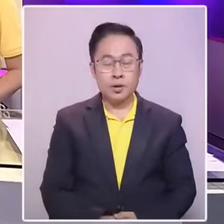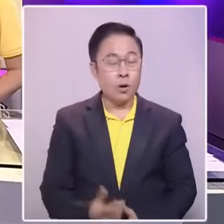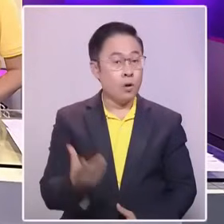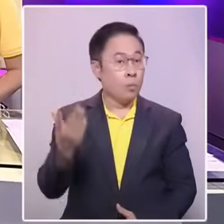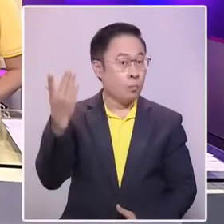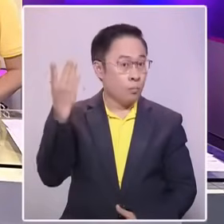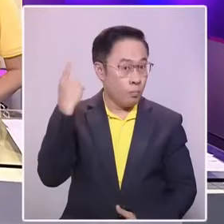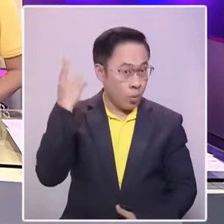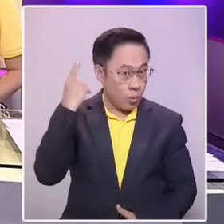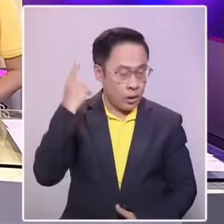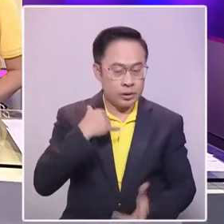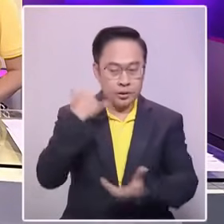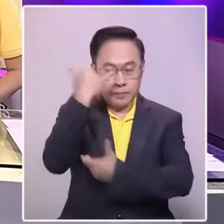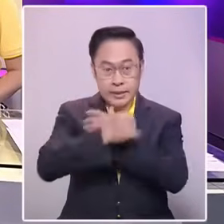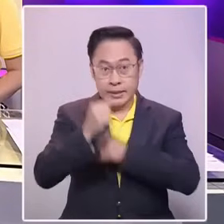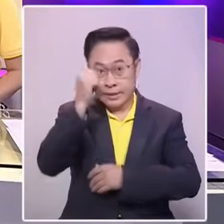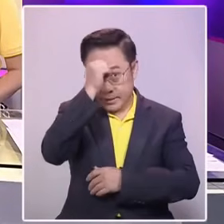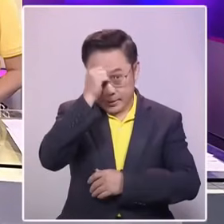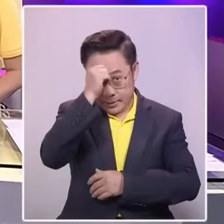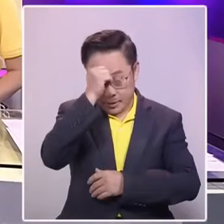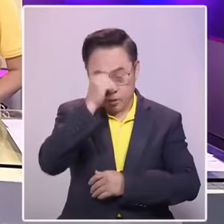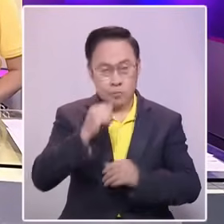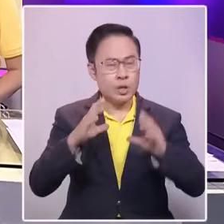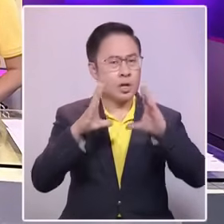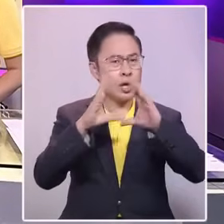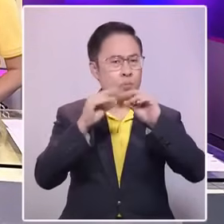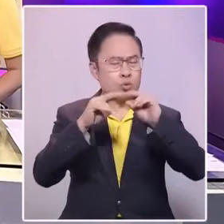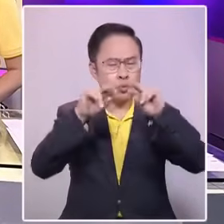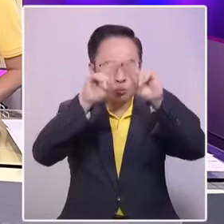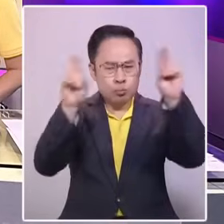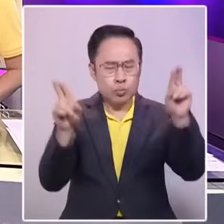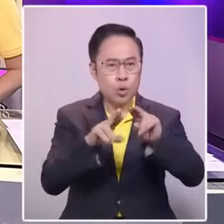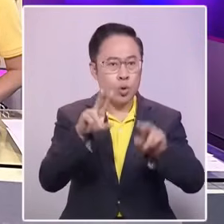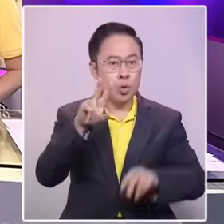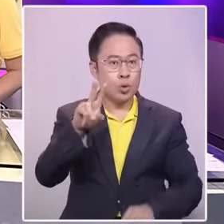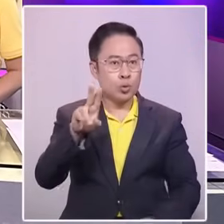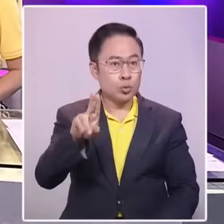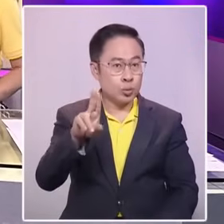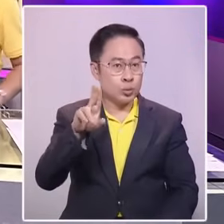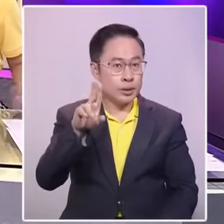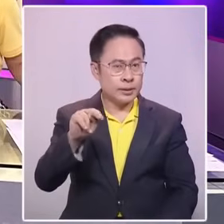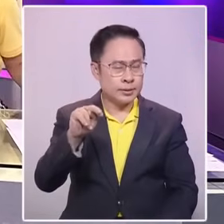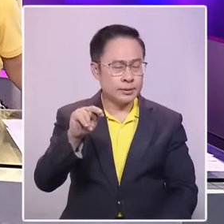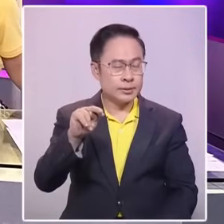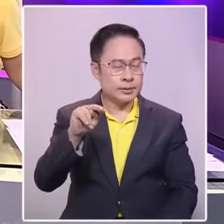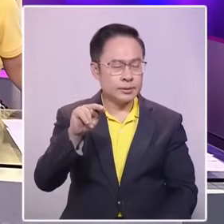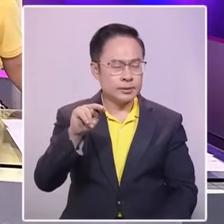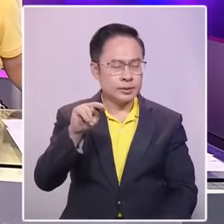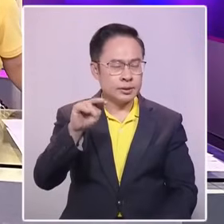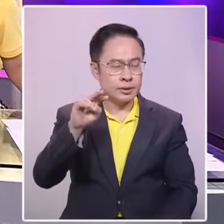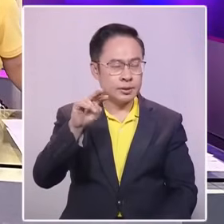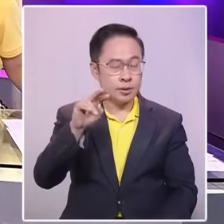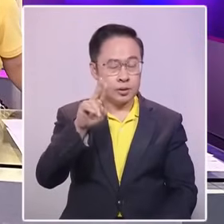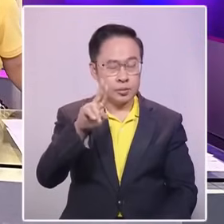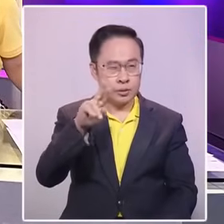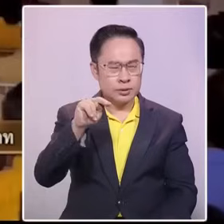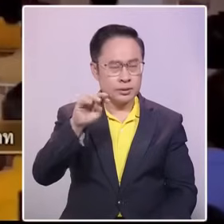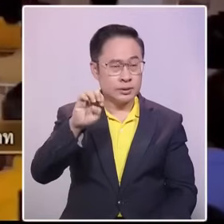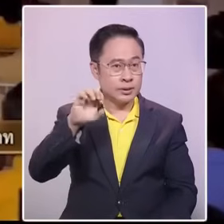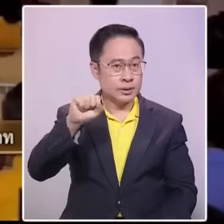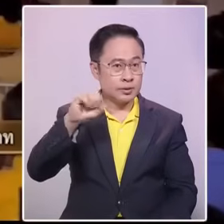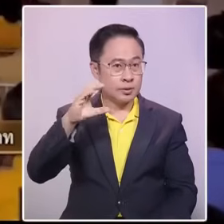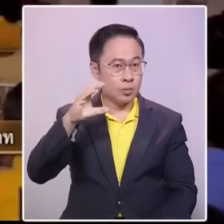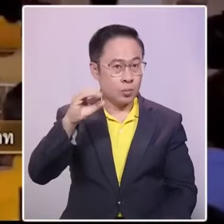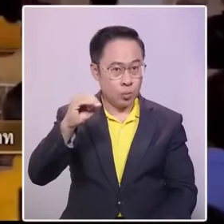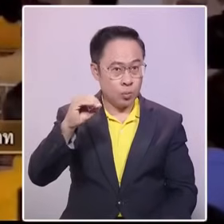เมื่อวานที่นิวเดลีประเทศอินเดียเนี่ยเขมีการประชุมนะเพื่อที่จะตัดสินว่าจะให้พื้นที่แห่งไหนบนโลกใบนี้เนี่ยเป็น